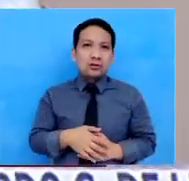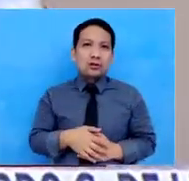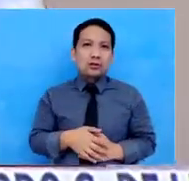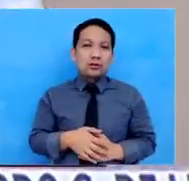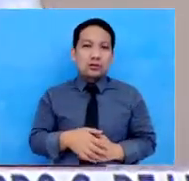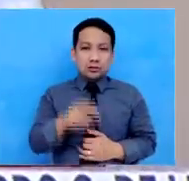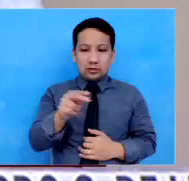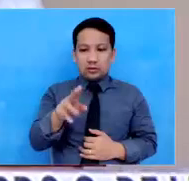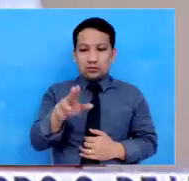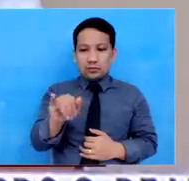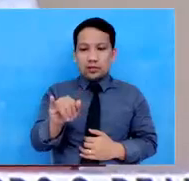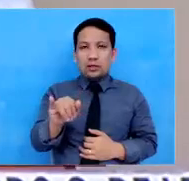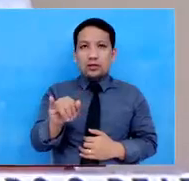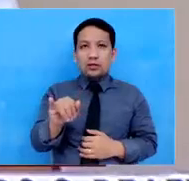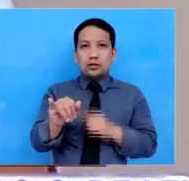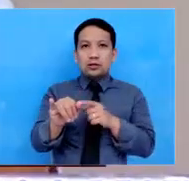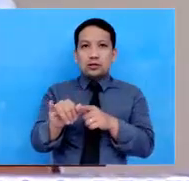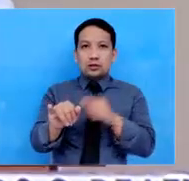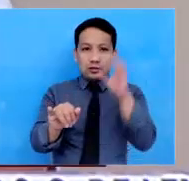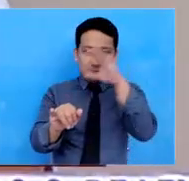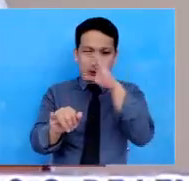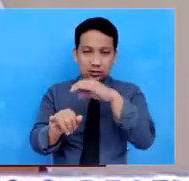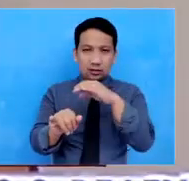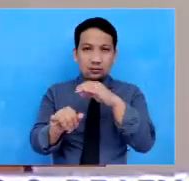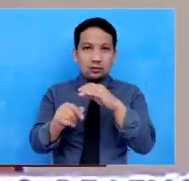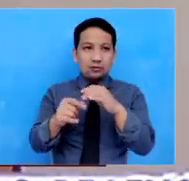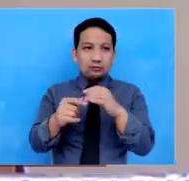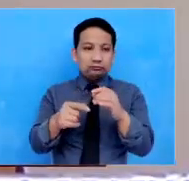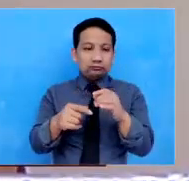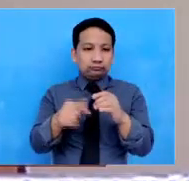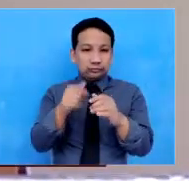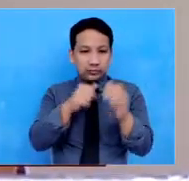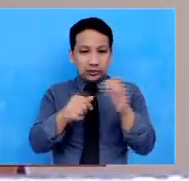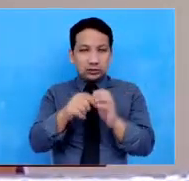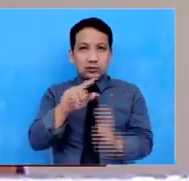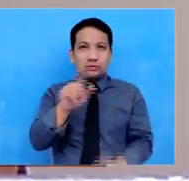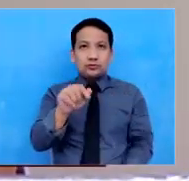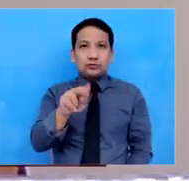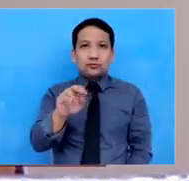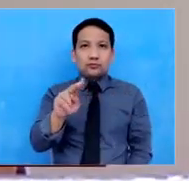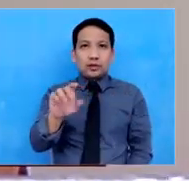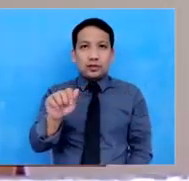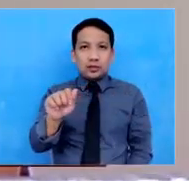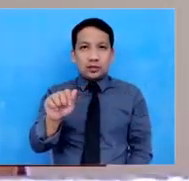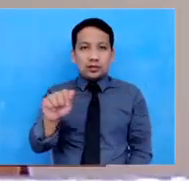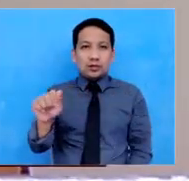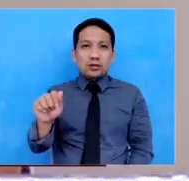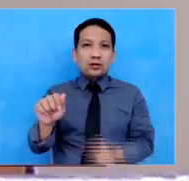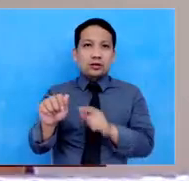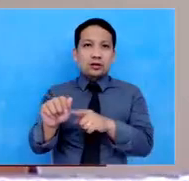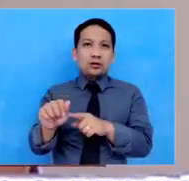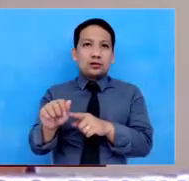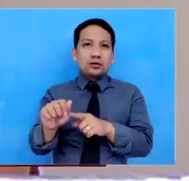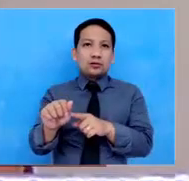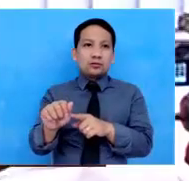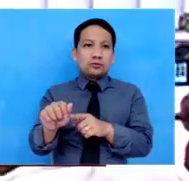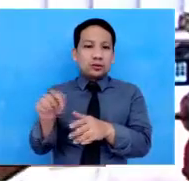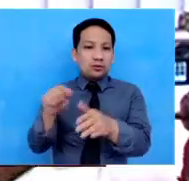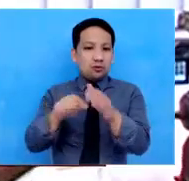para ma-locate si Zulueta. And we were informed that he went on AWOL. Wala na